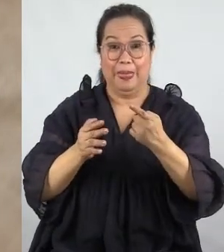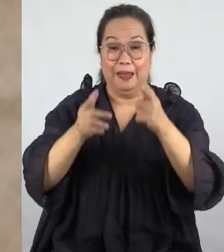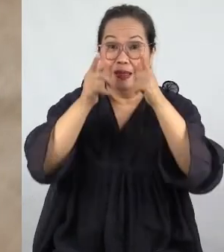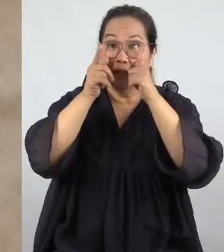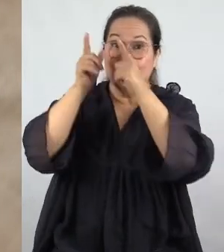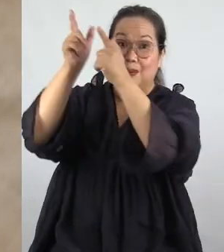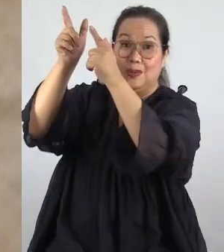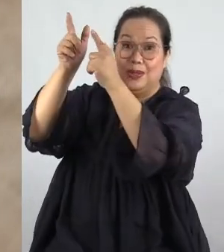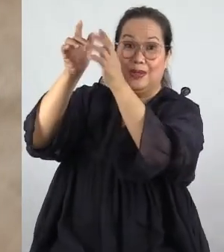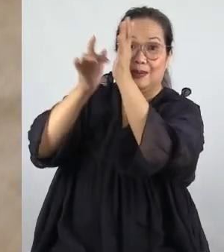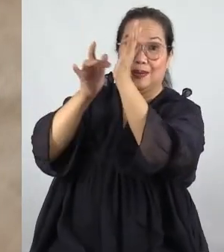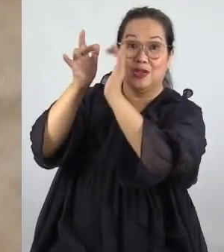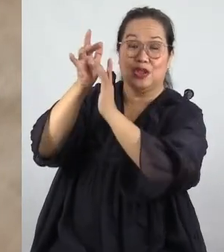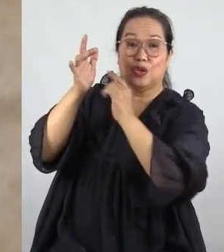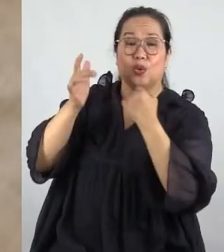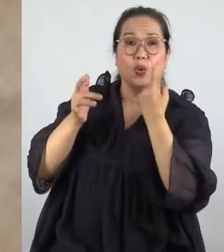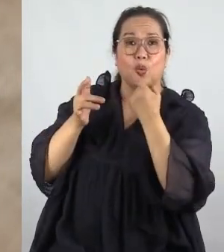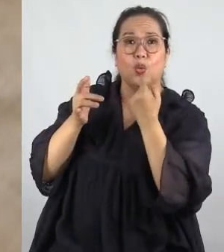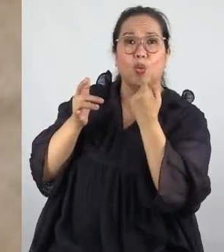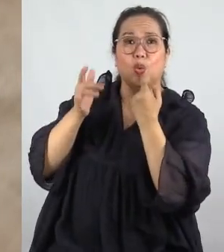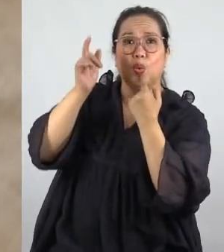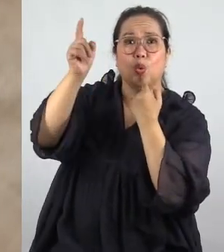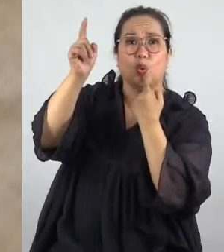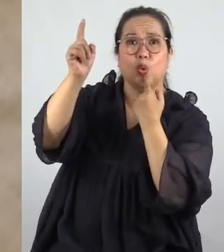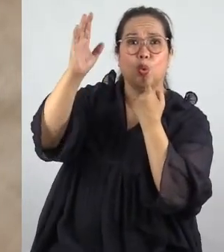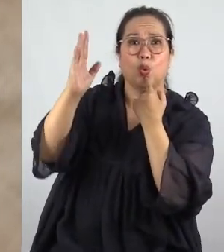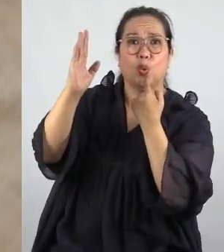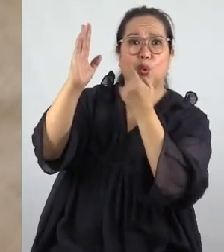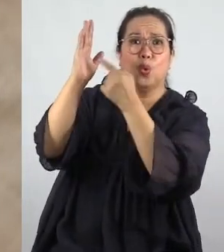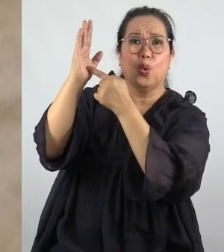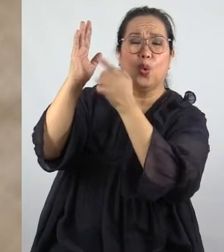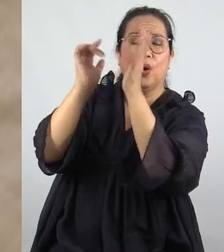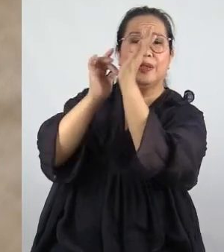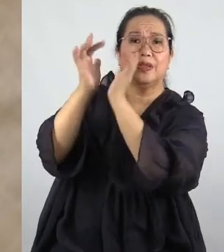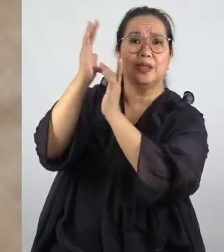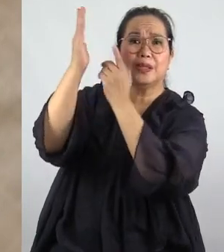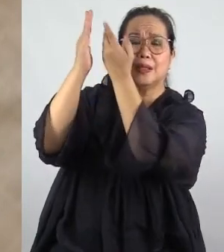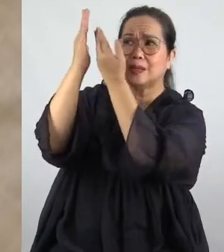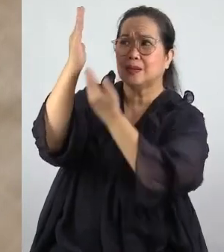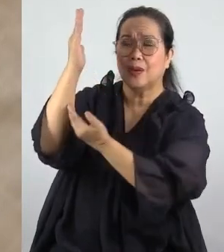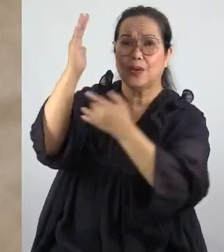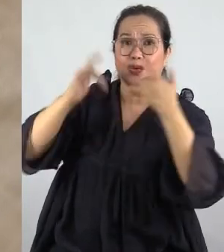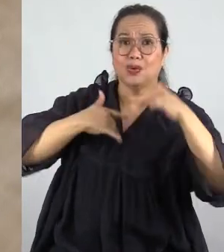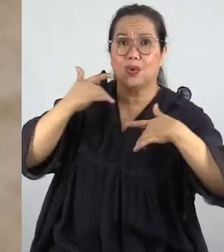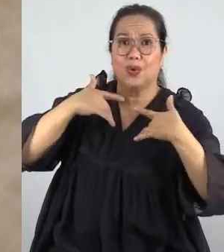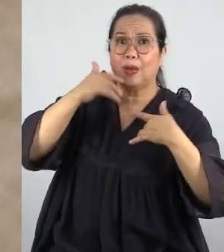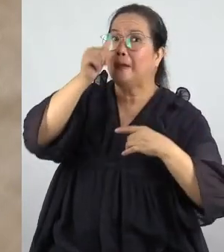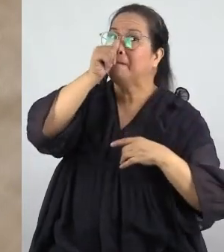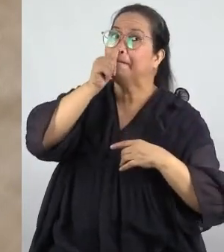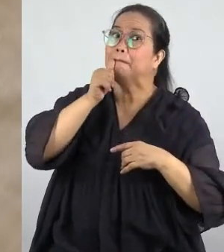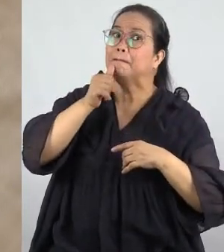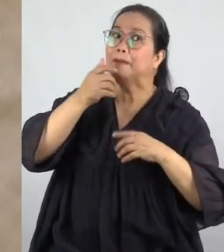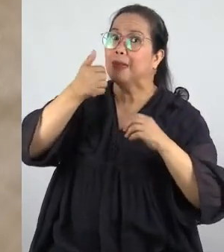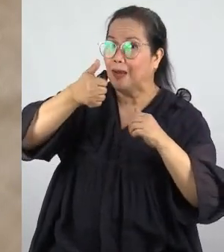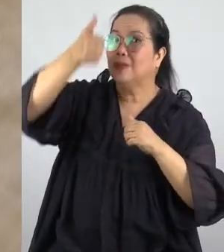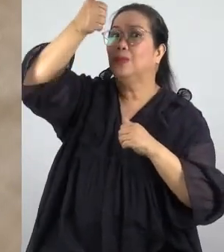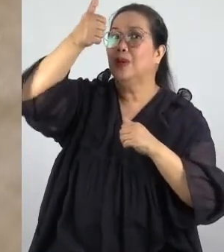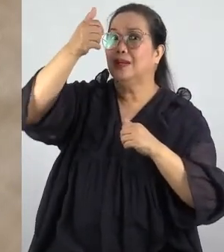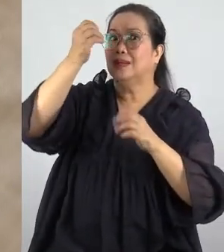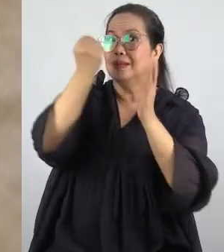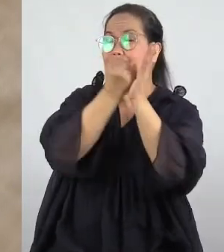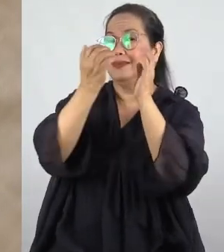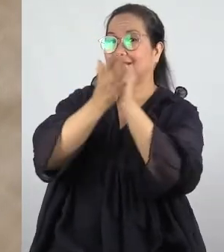looking to Jesus, bakit? Who for the joy that was set before him endured the cross. So katulad ng